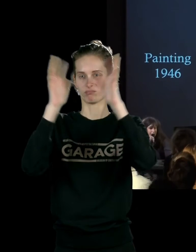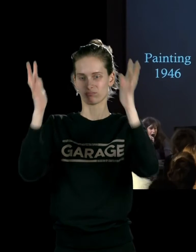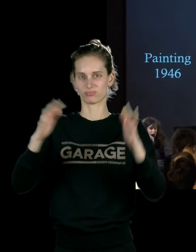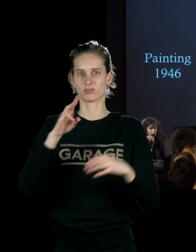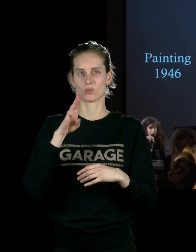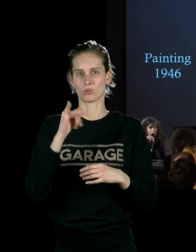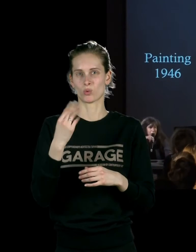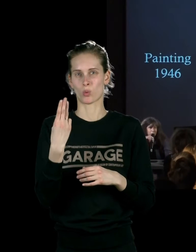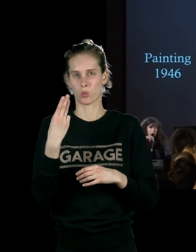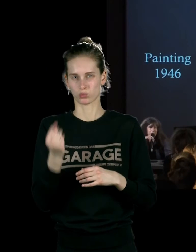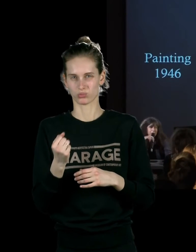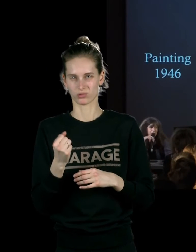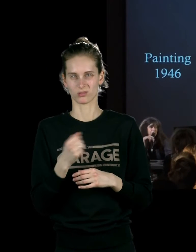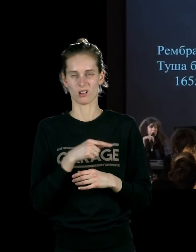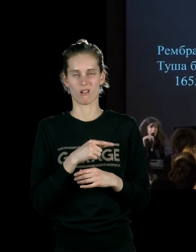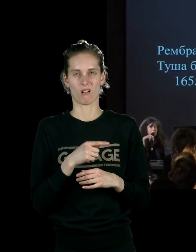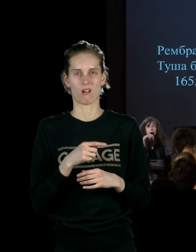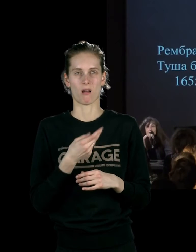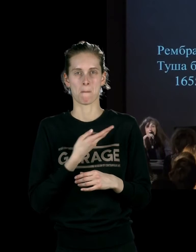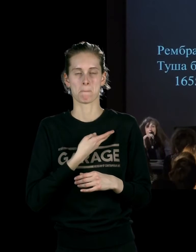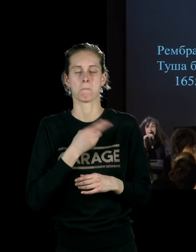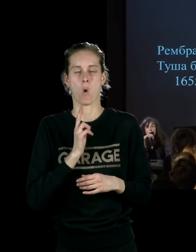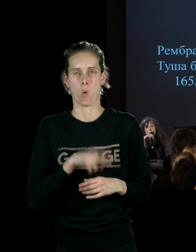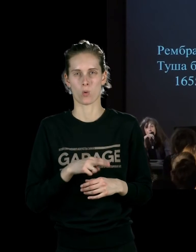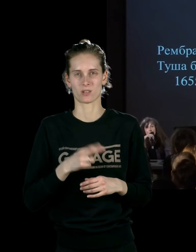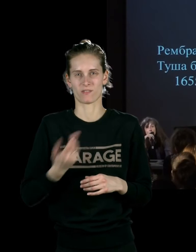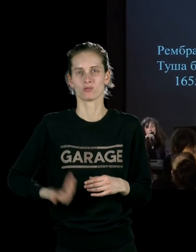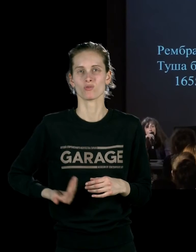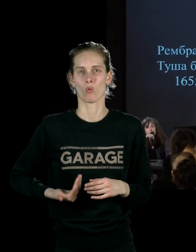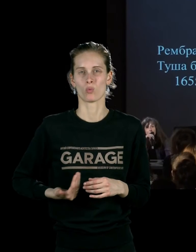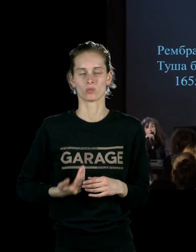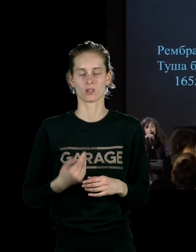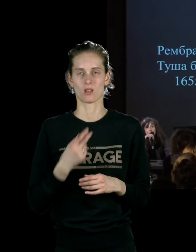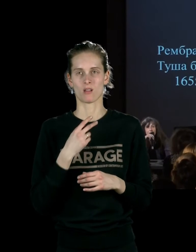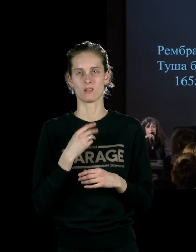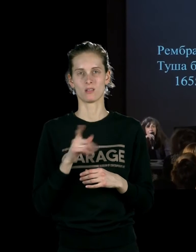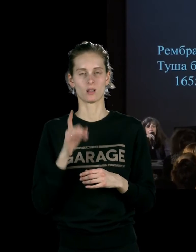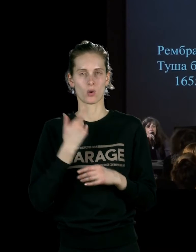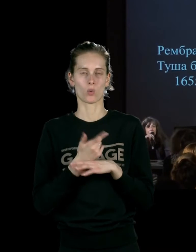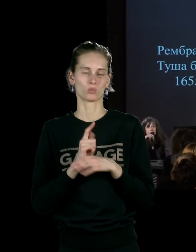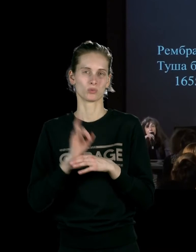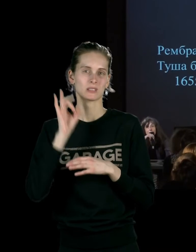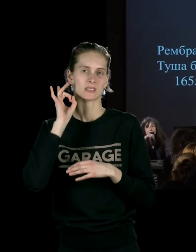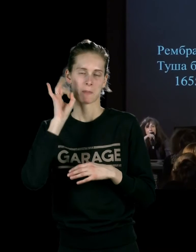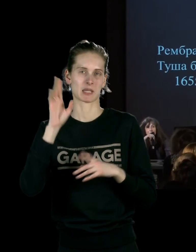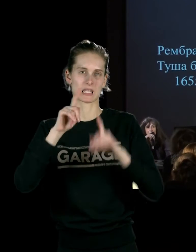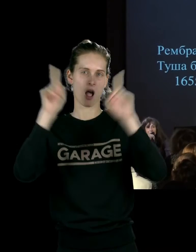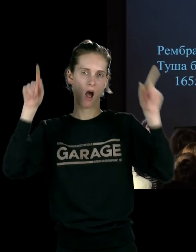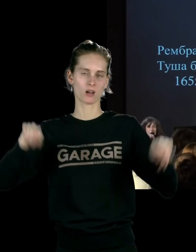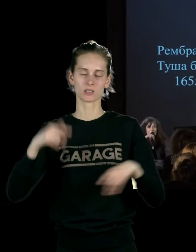бытия. Туша достаточно, на самом деле, традиционный сюжет для европейской живописи, но вот самое